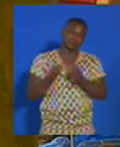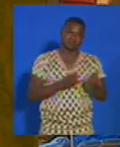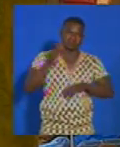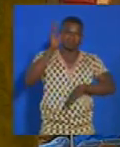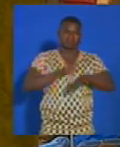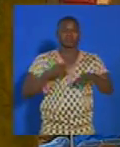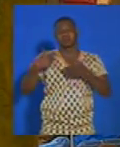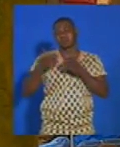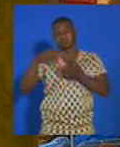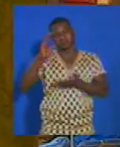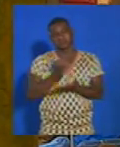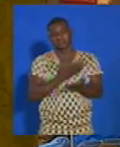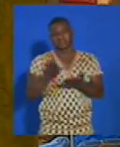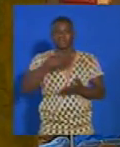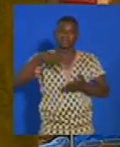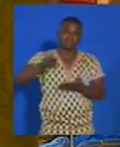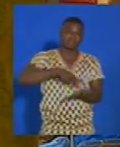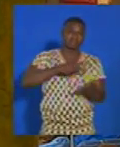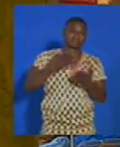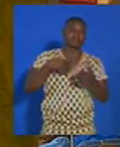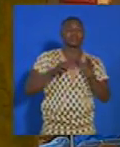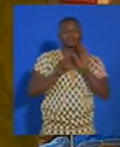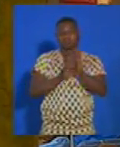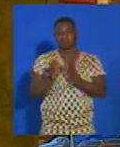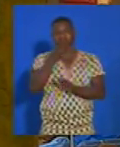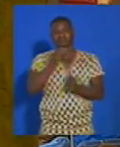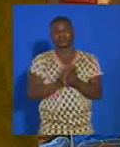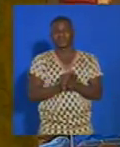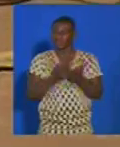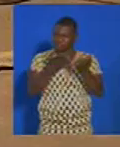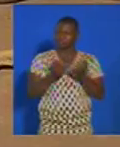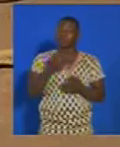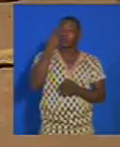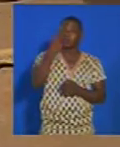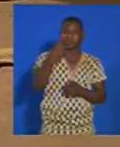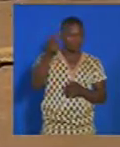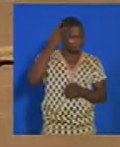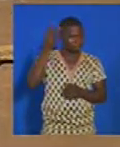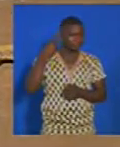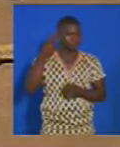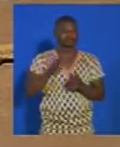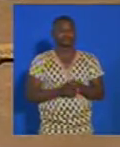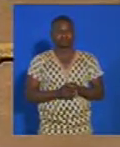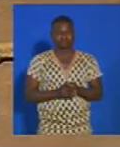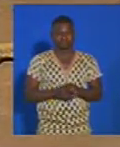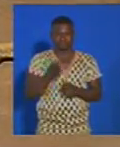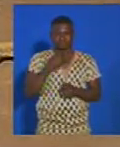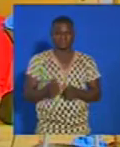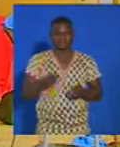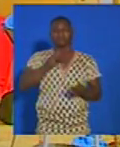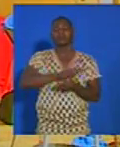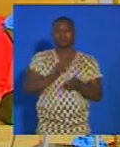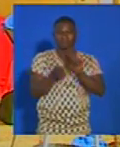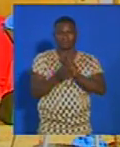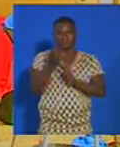la danse. Donc c'est pour cela, parce que surtout l'enfant a besoin des deux parents. Monde idéal, c'est une succession d'œuvres